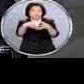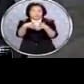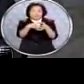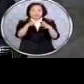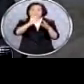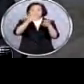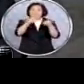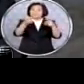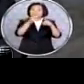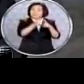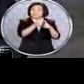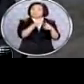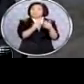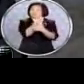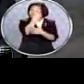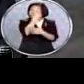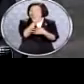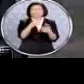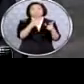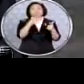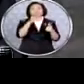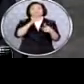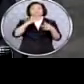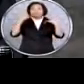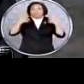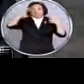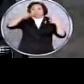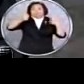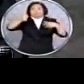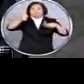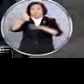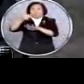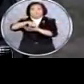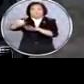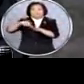单，而是整个的一个执政的气势和团